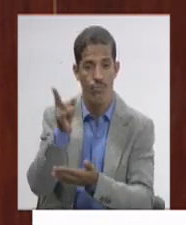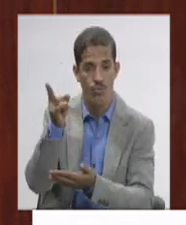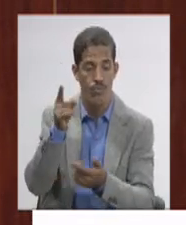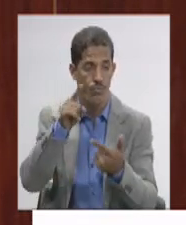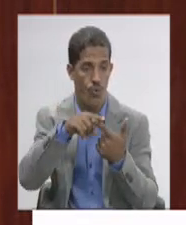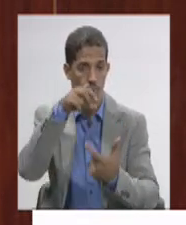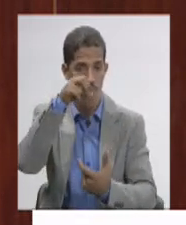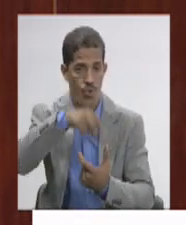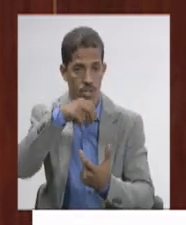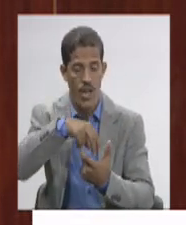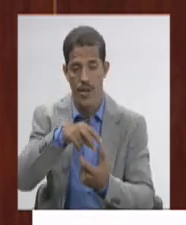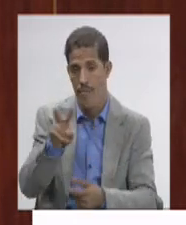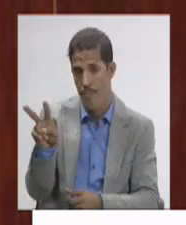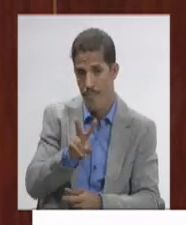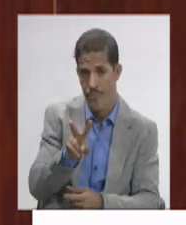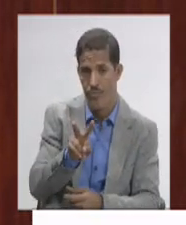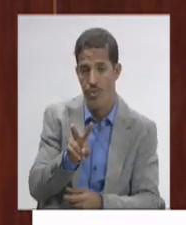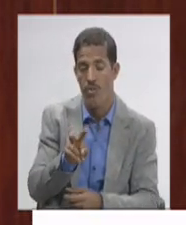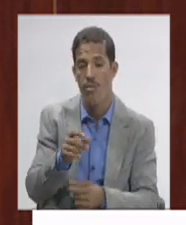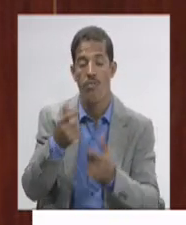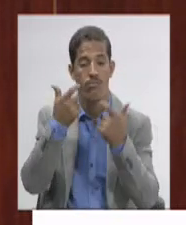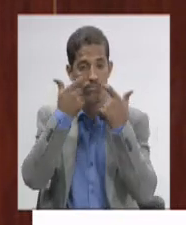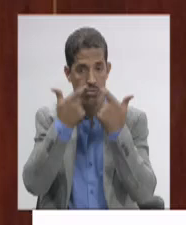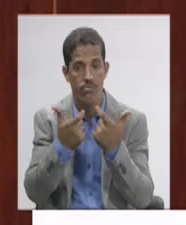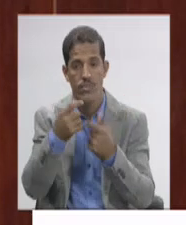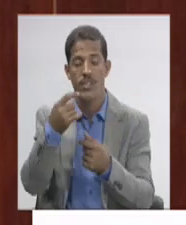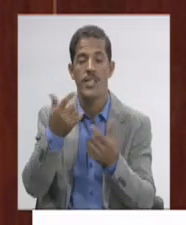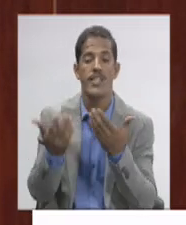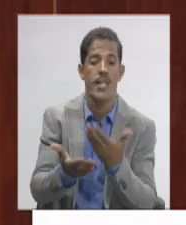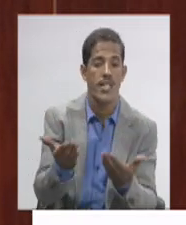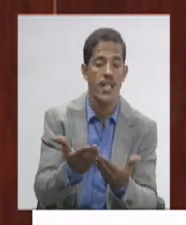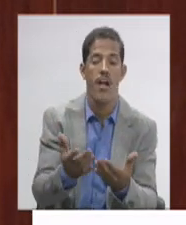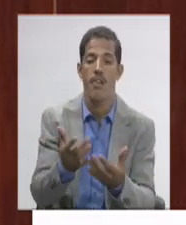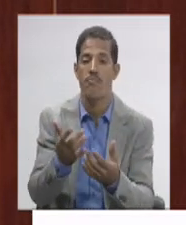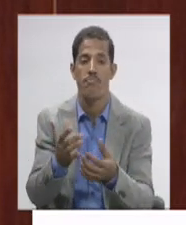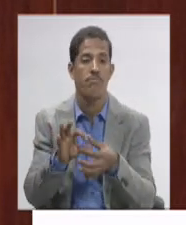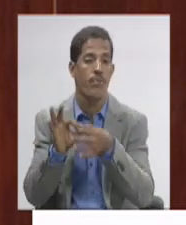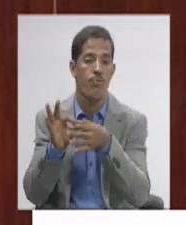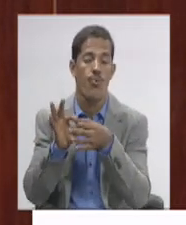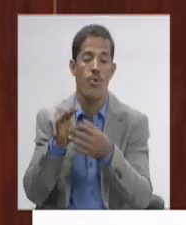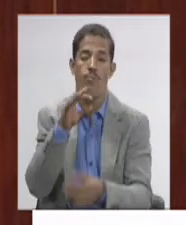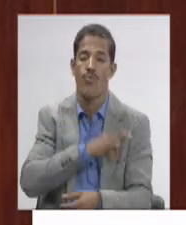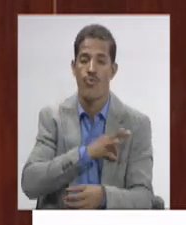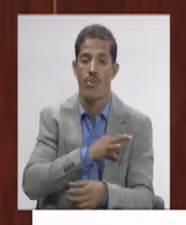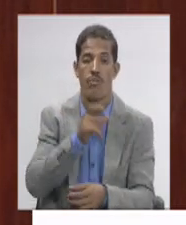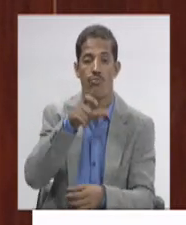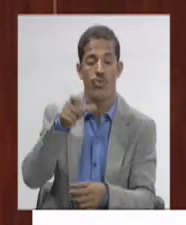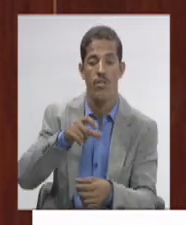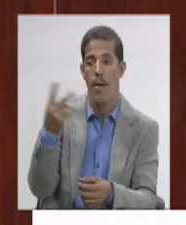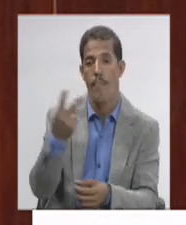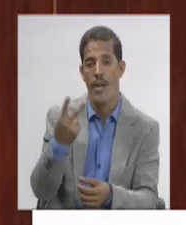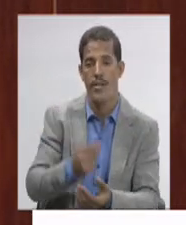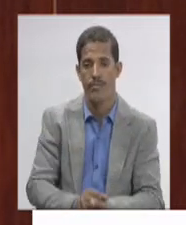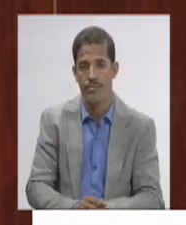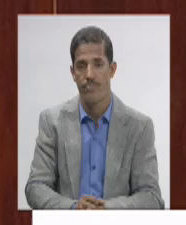الاسلاميه الموريتانيه وضع التسهيلات الضروريه للقيام بالاستثمارات لصالح المستثمرين من البلدين